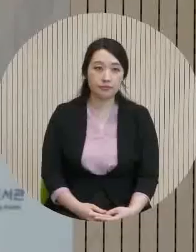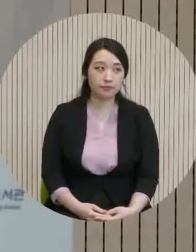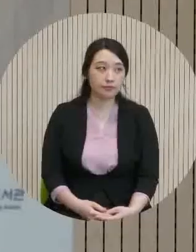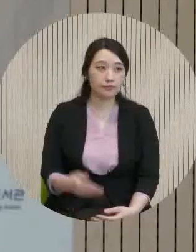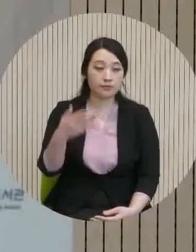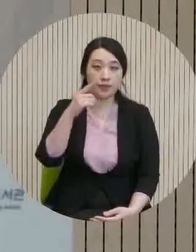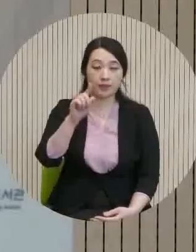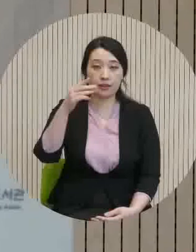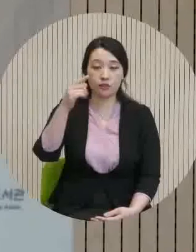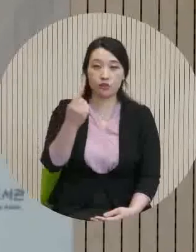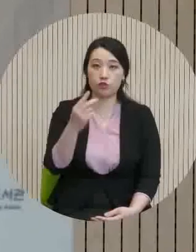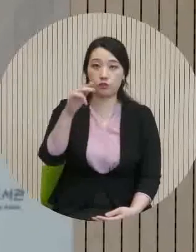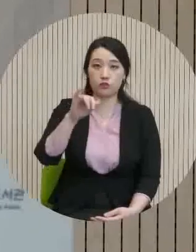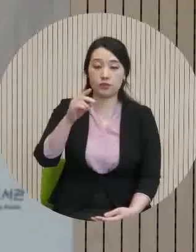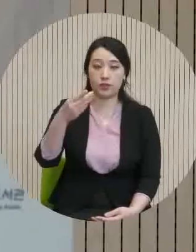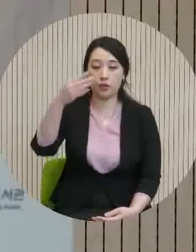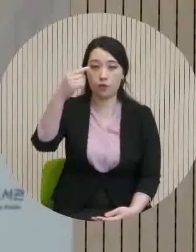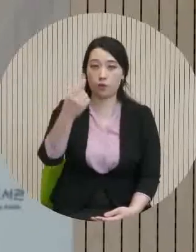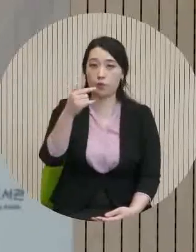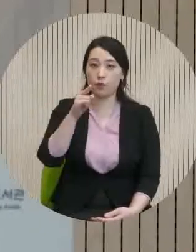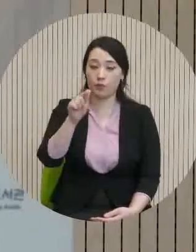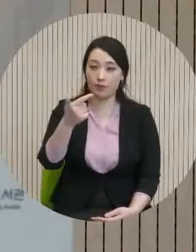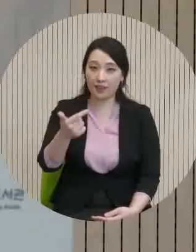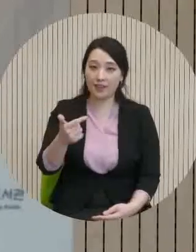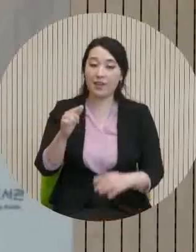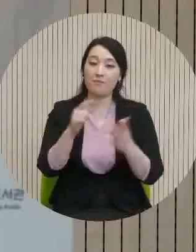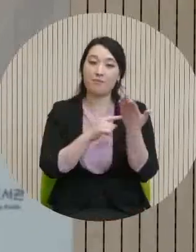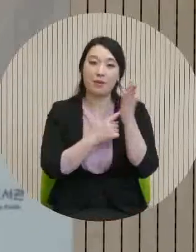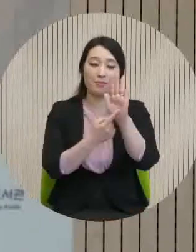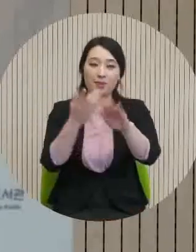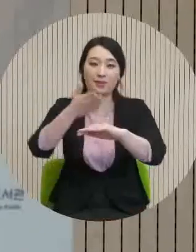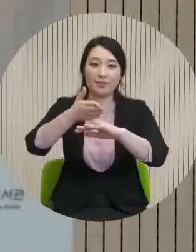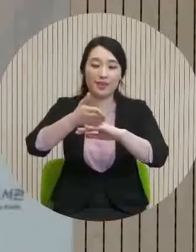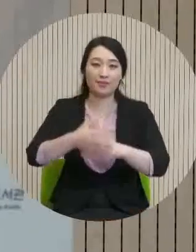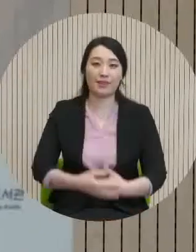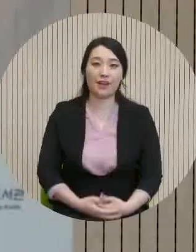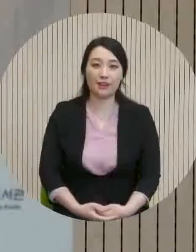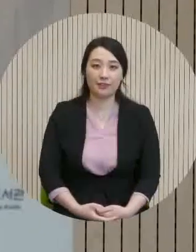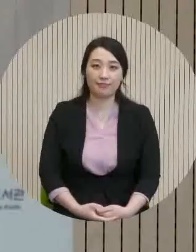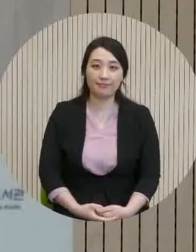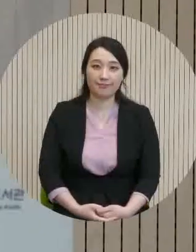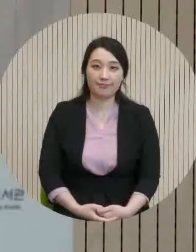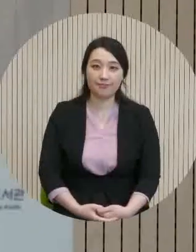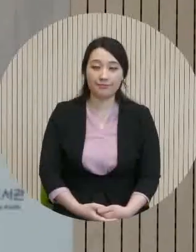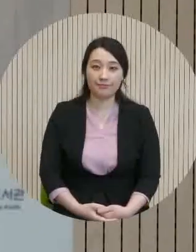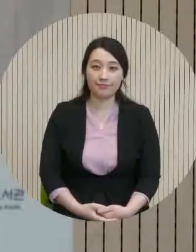타투 살로네님, Mr. 발표 Tatu Salonen, thank you for your 감사합니다. presentation.